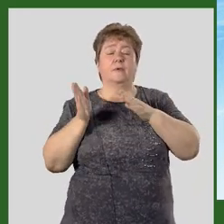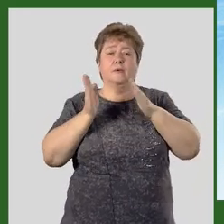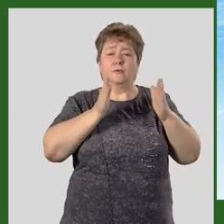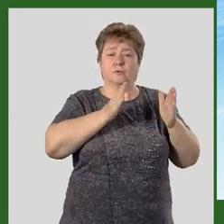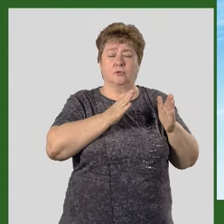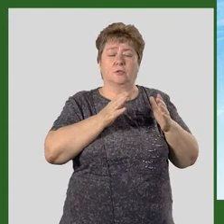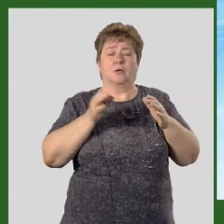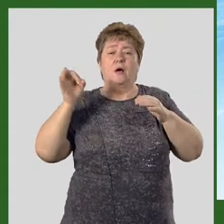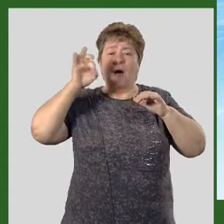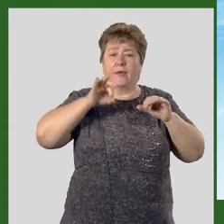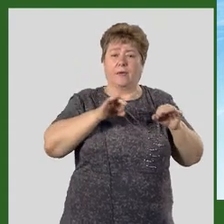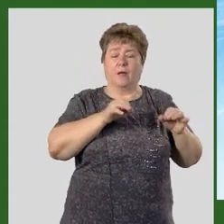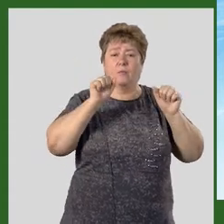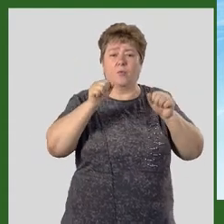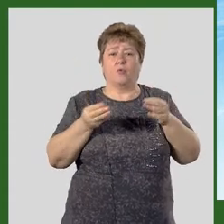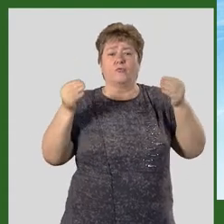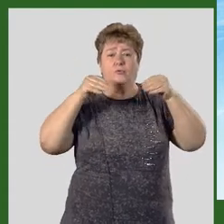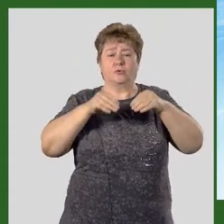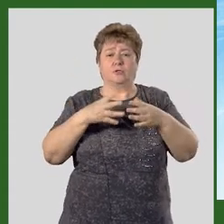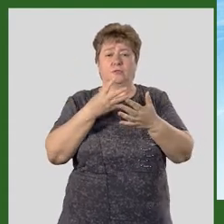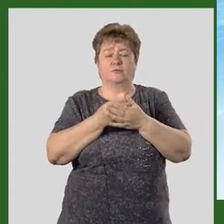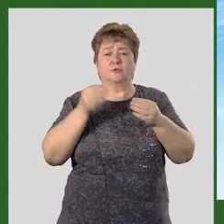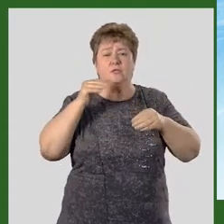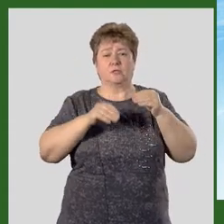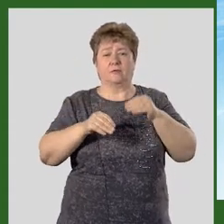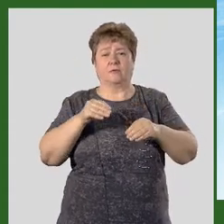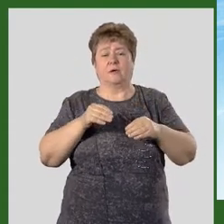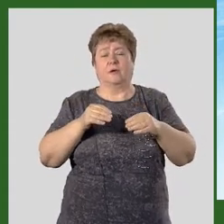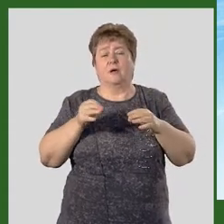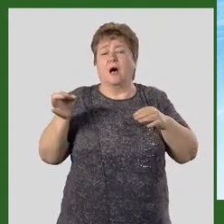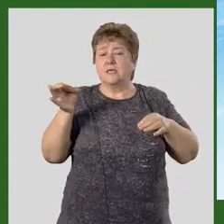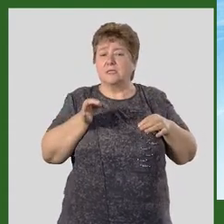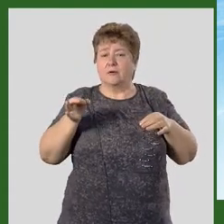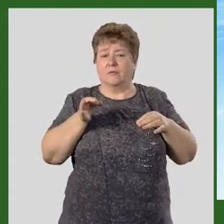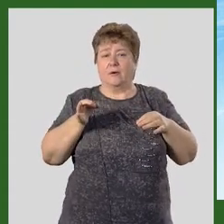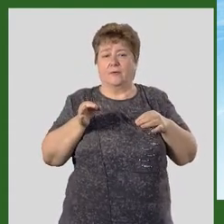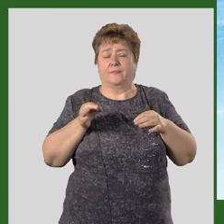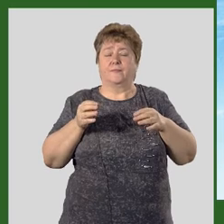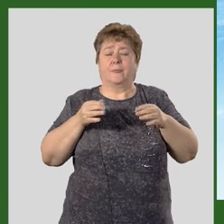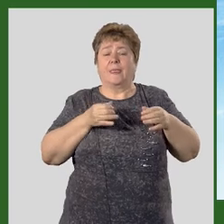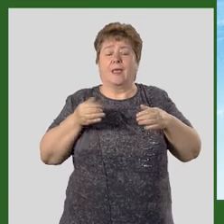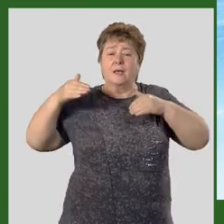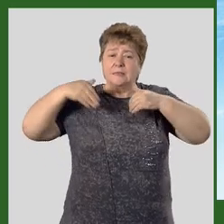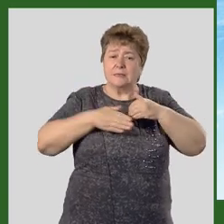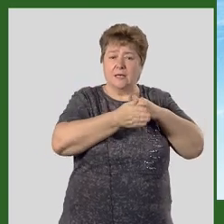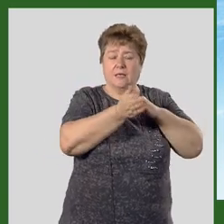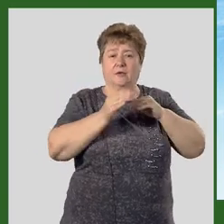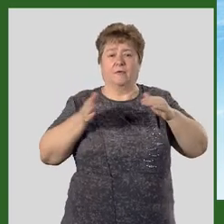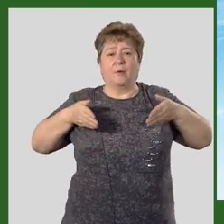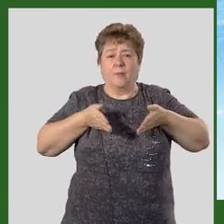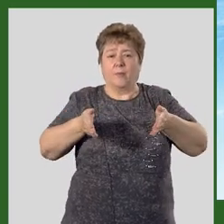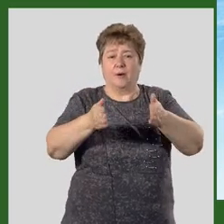очередь, океаны могут включать в свой состав острова, заливы,